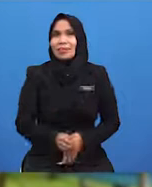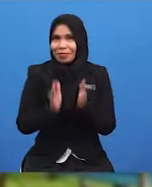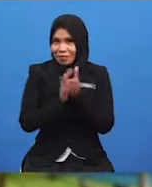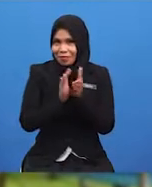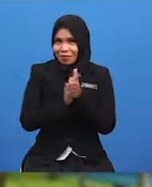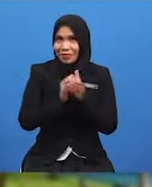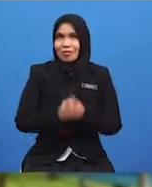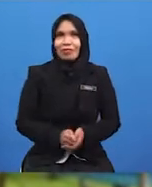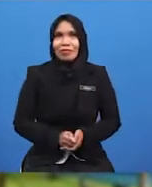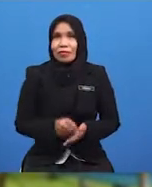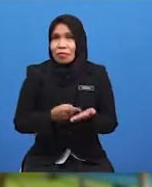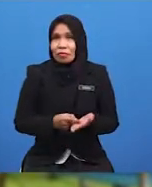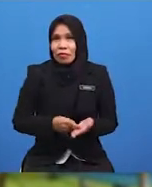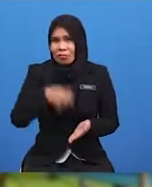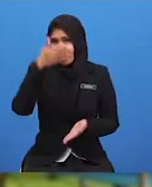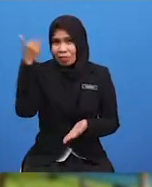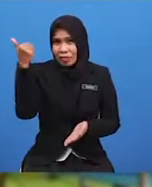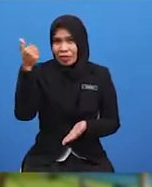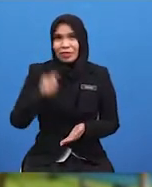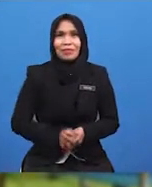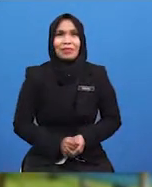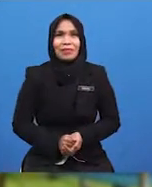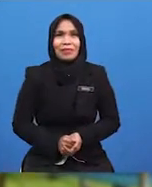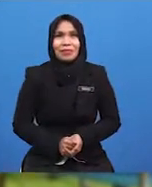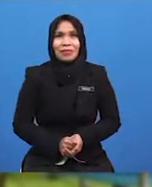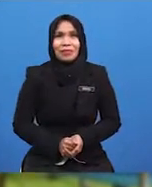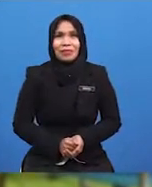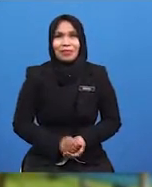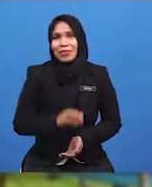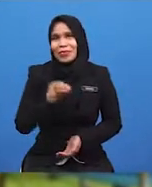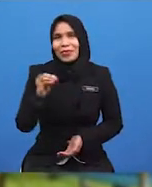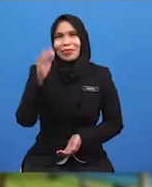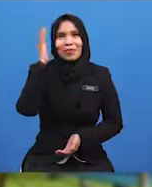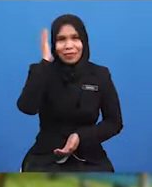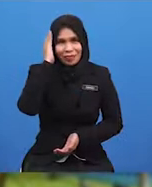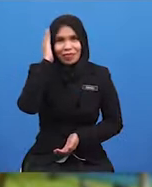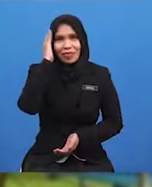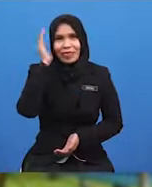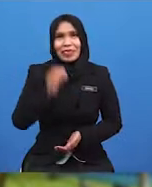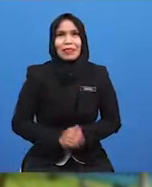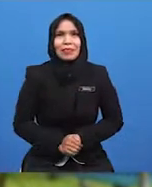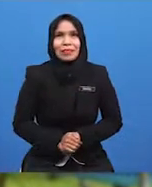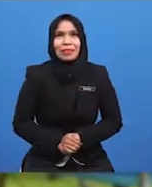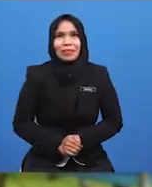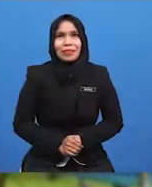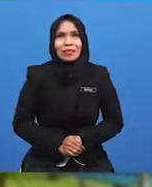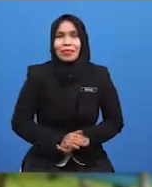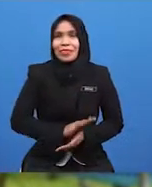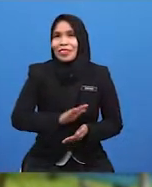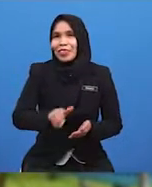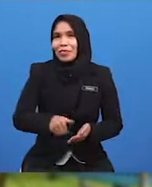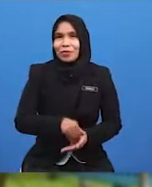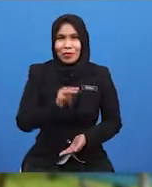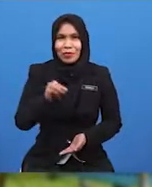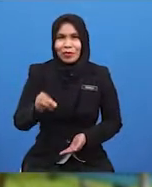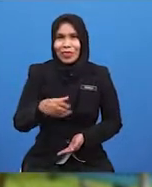tak ingat hah Oh ingat empunya semua murid suka